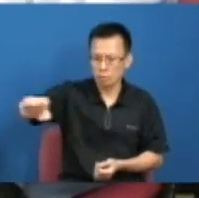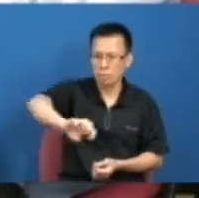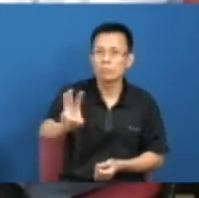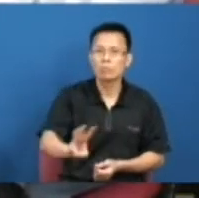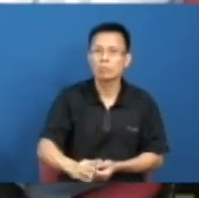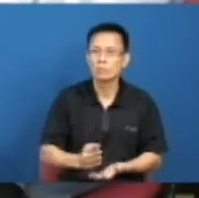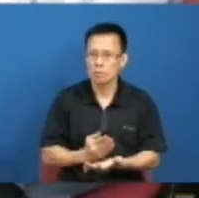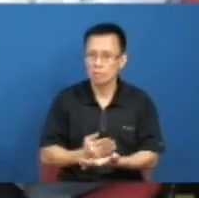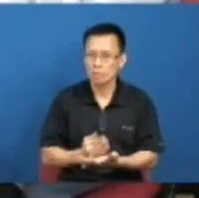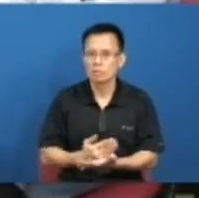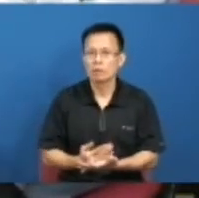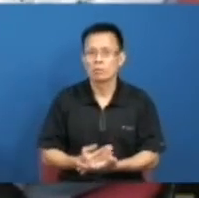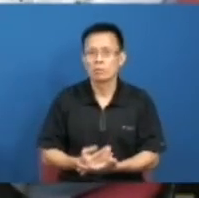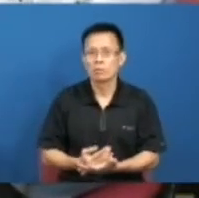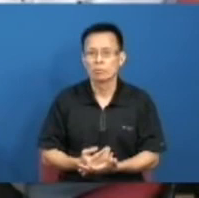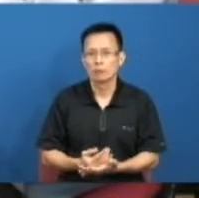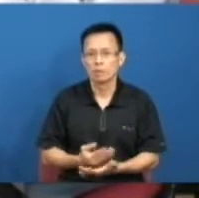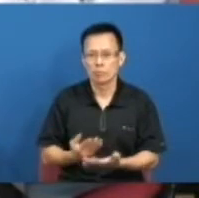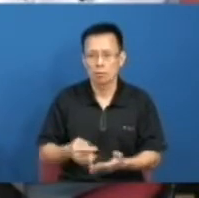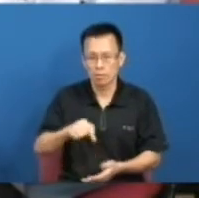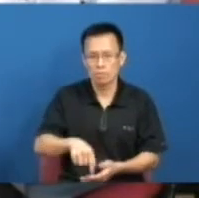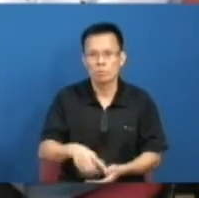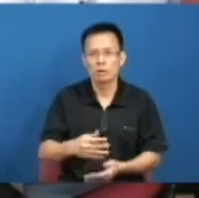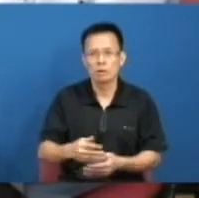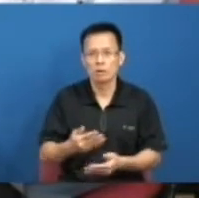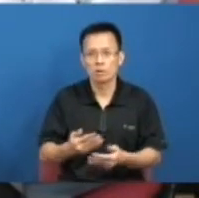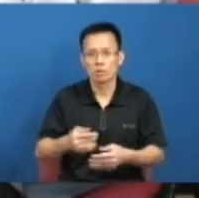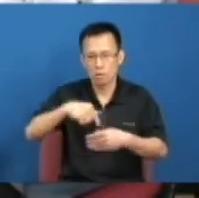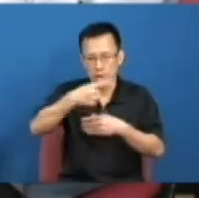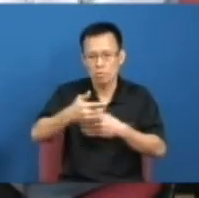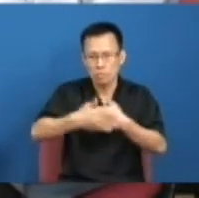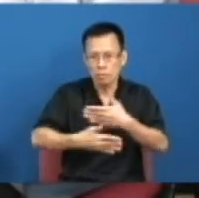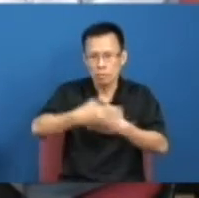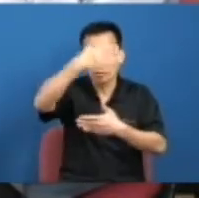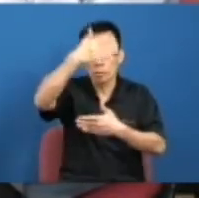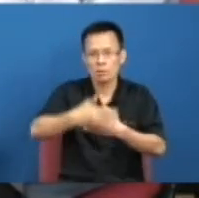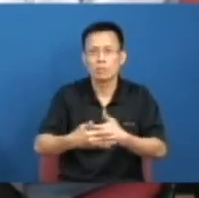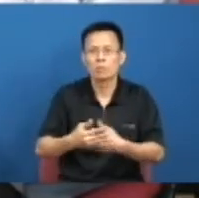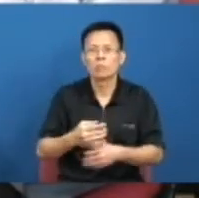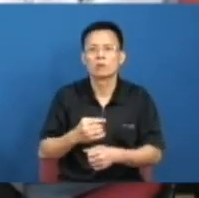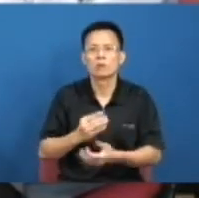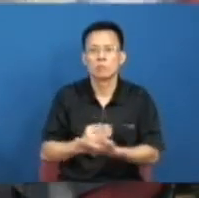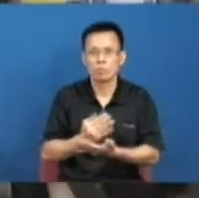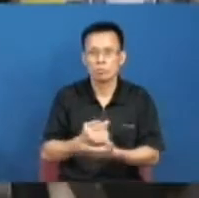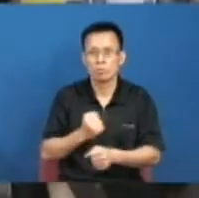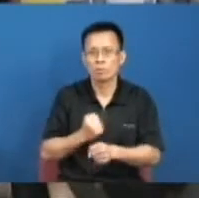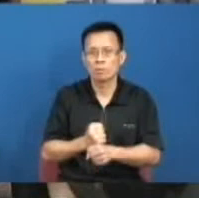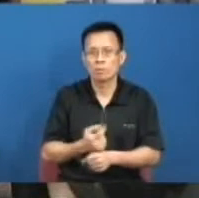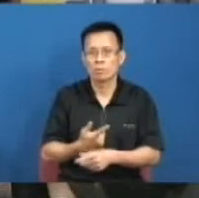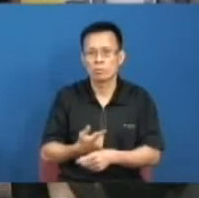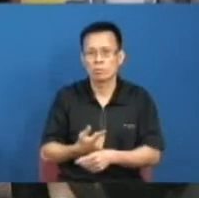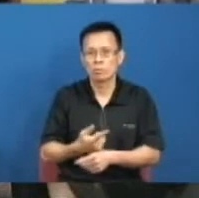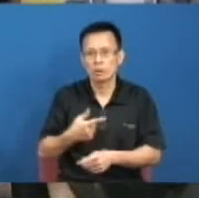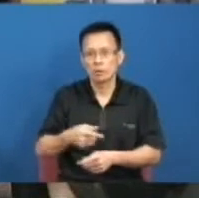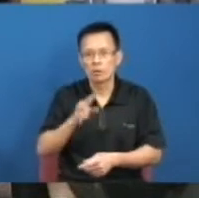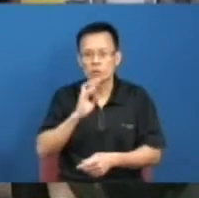譬如有陣時候我哋除咗做地台之外，嗰、那個牆身我哋都要做啦。嗯 但係事話咧講句，如果我樓下話硬唔信嘅，咁